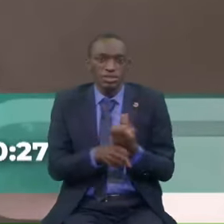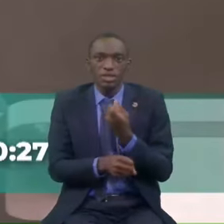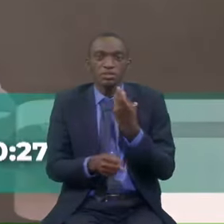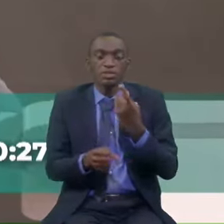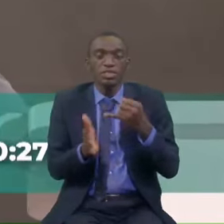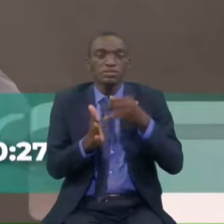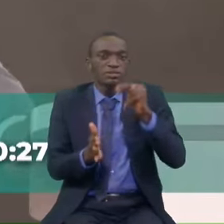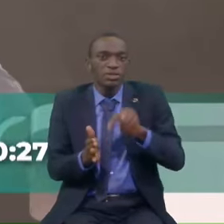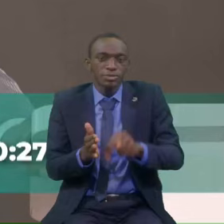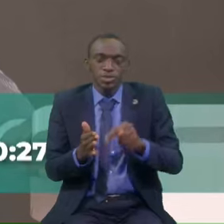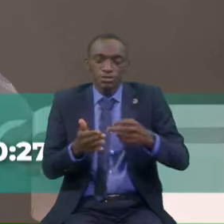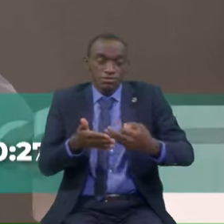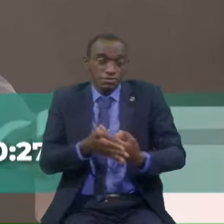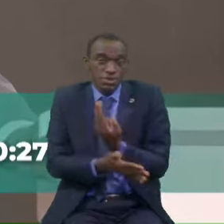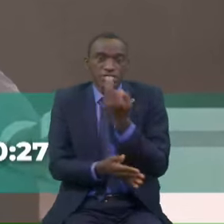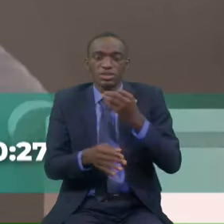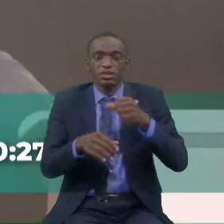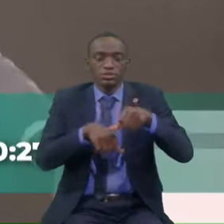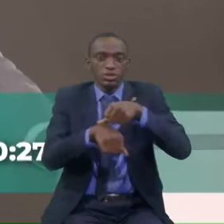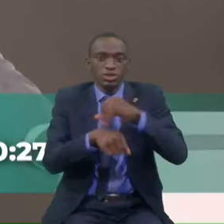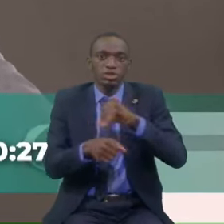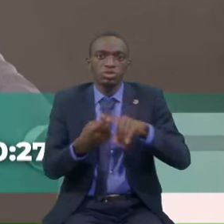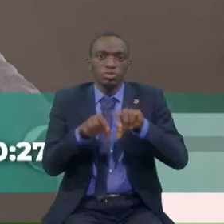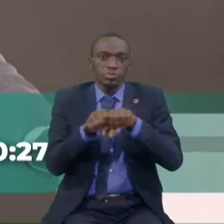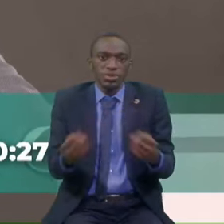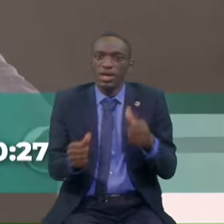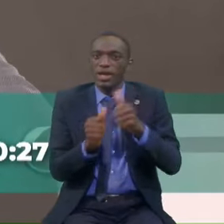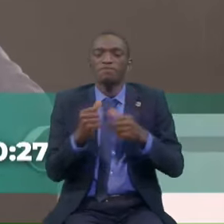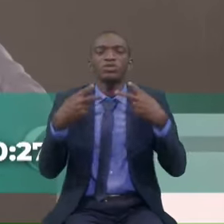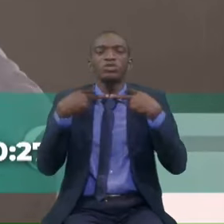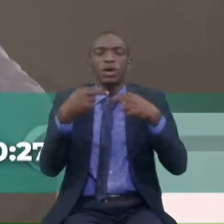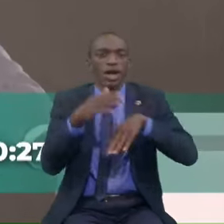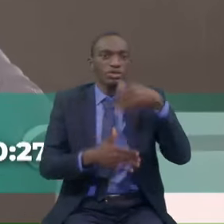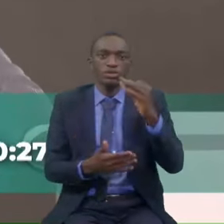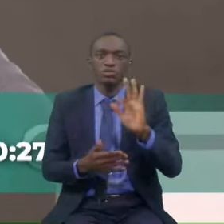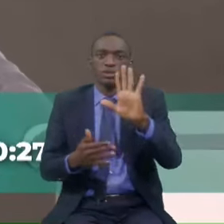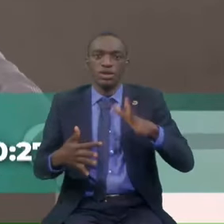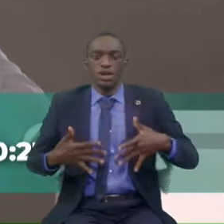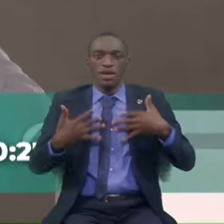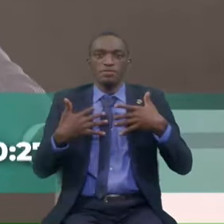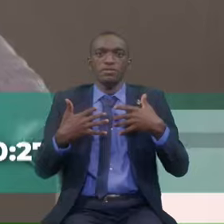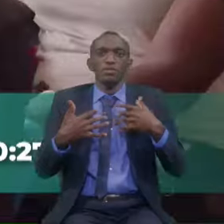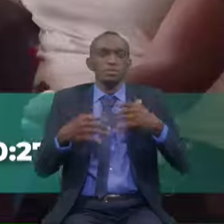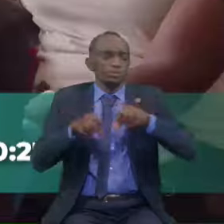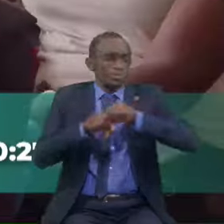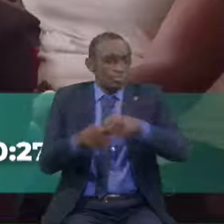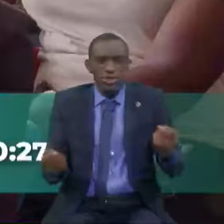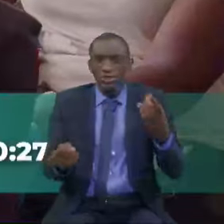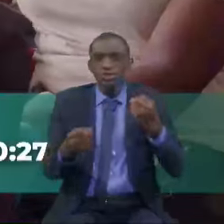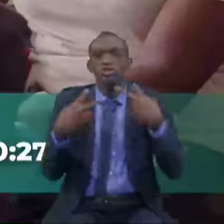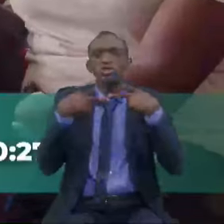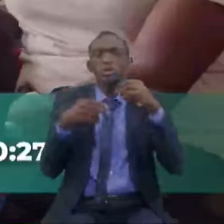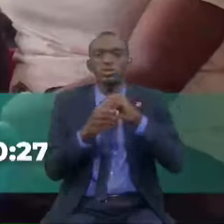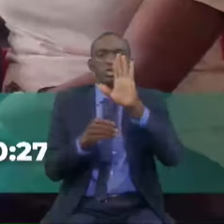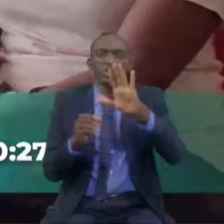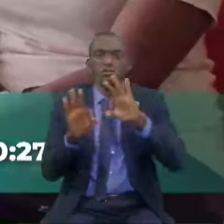cette nouvelle onction fraîche qui va briser tout joug de ta vie. Briser les jougs de ta